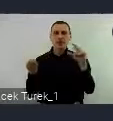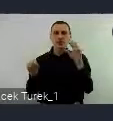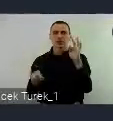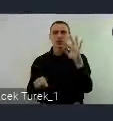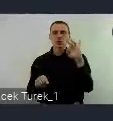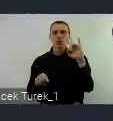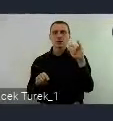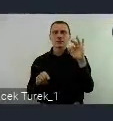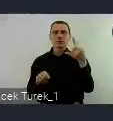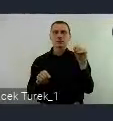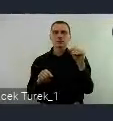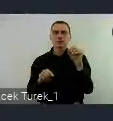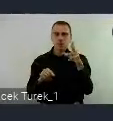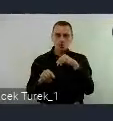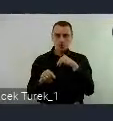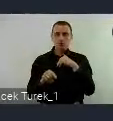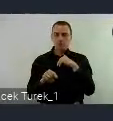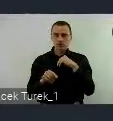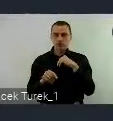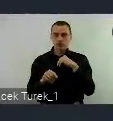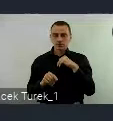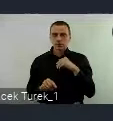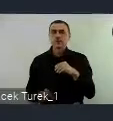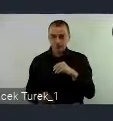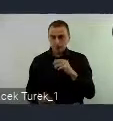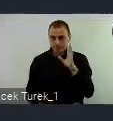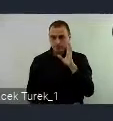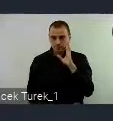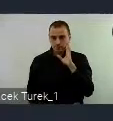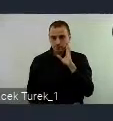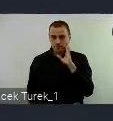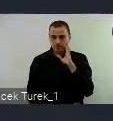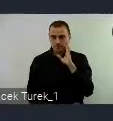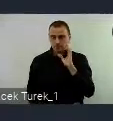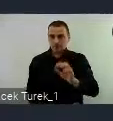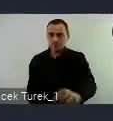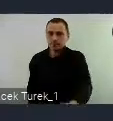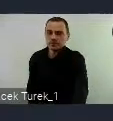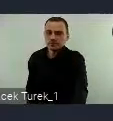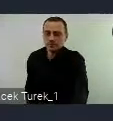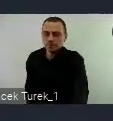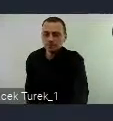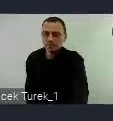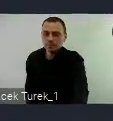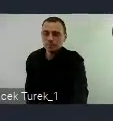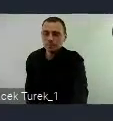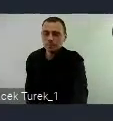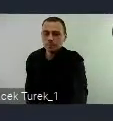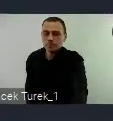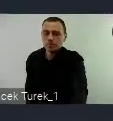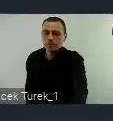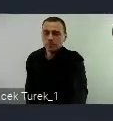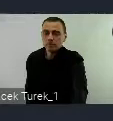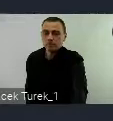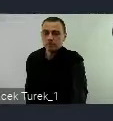Panie Jacku to samo Panie tłumaczył Jacku to samo co z panią Grażyną mówiłem gdyby trzeba było to proszę